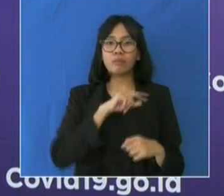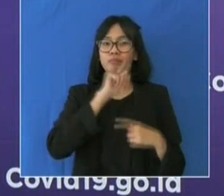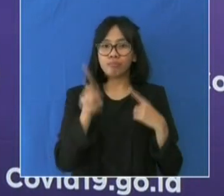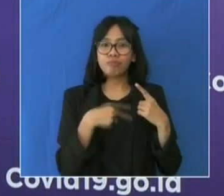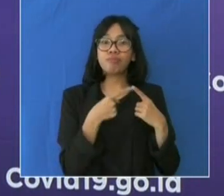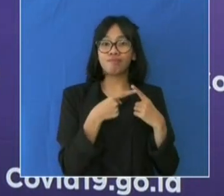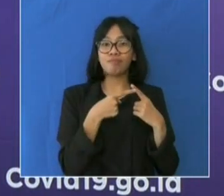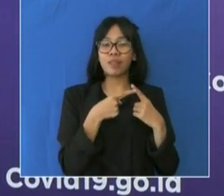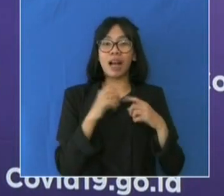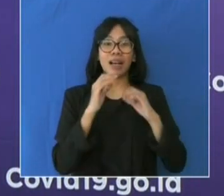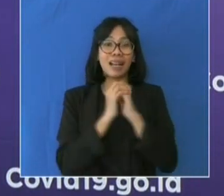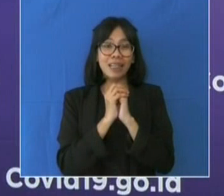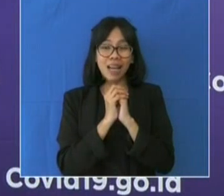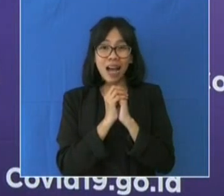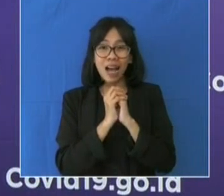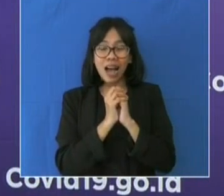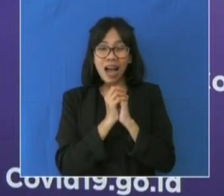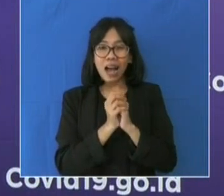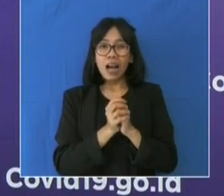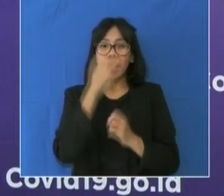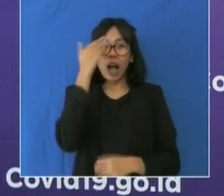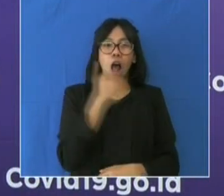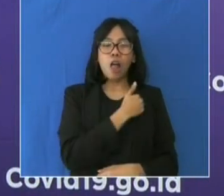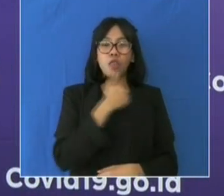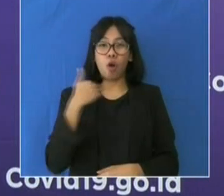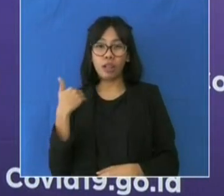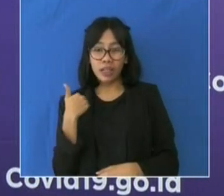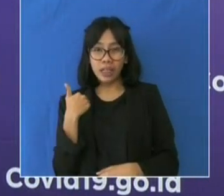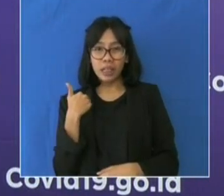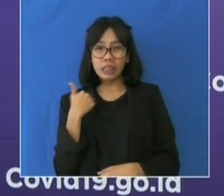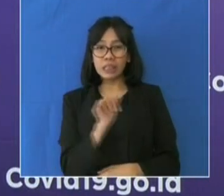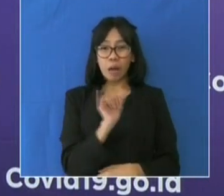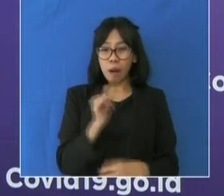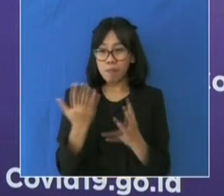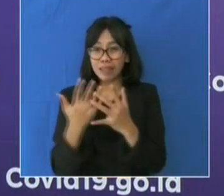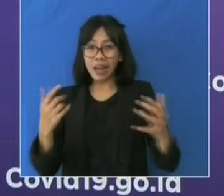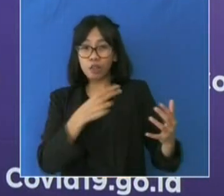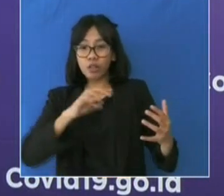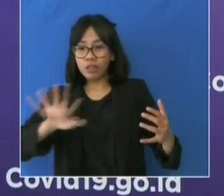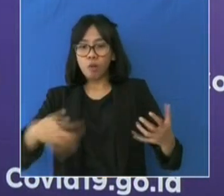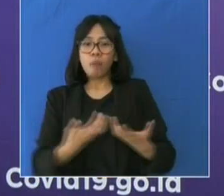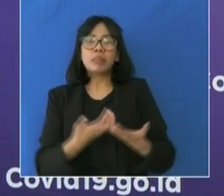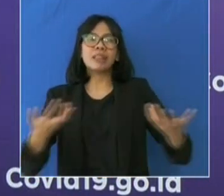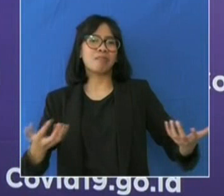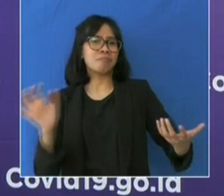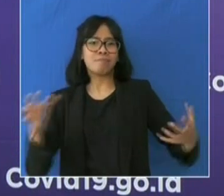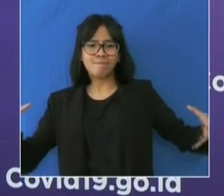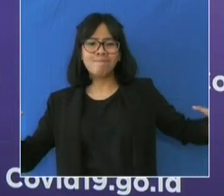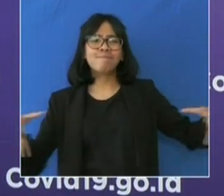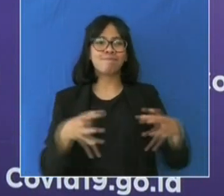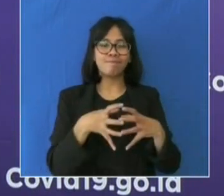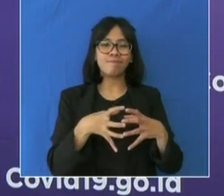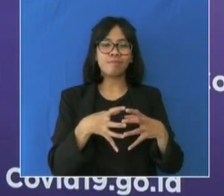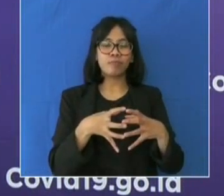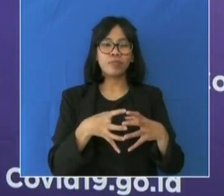diantaranya Gereja Katolik sebagai bagian yang tak terpisahkan dari masyarakat Indonesia menegaskan